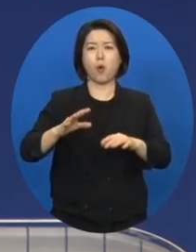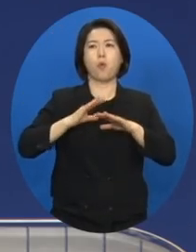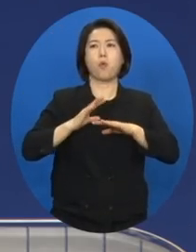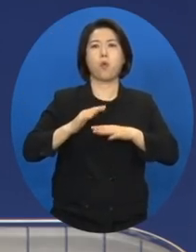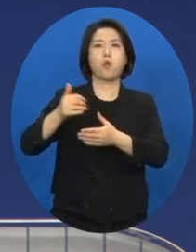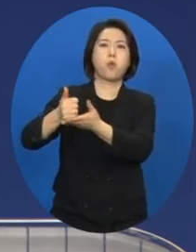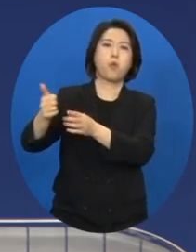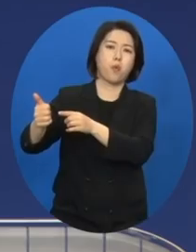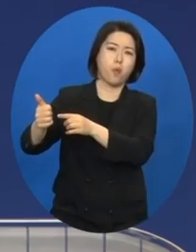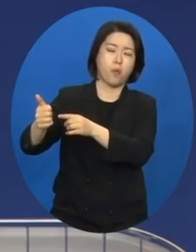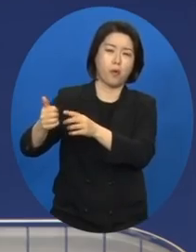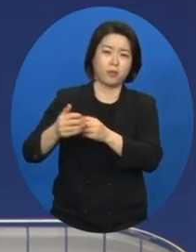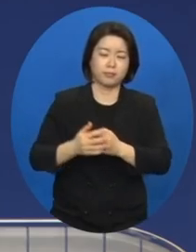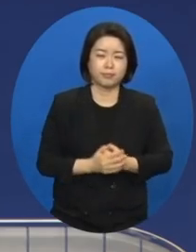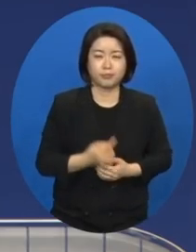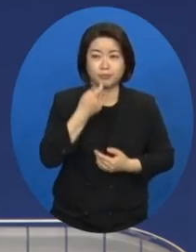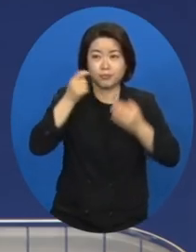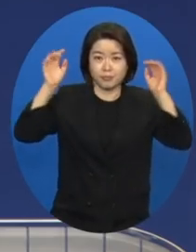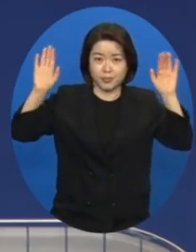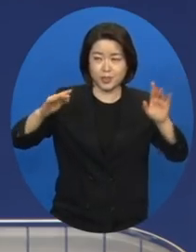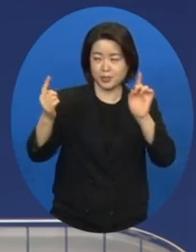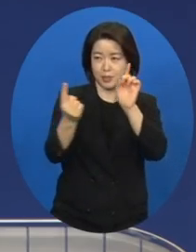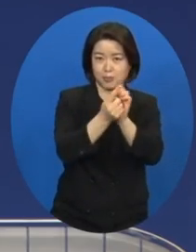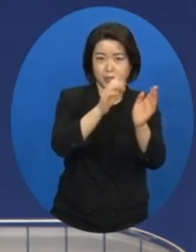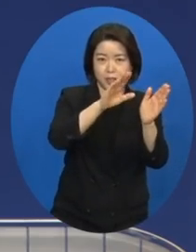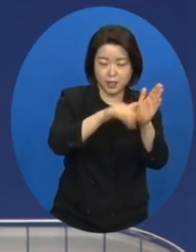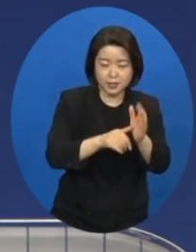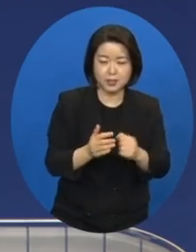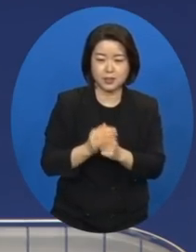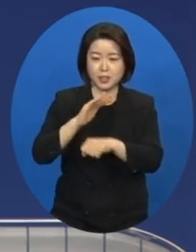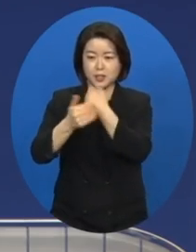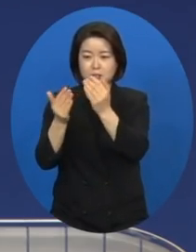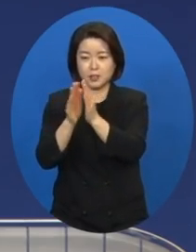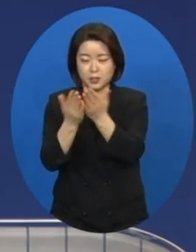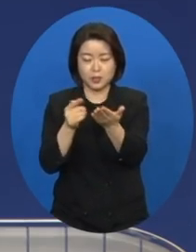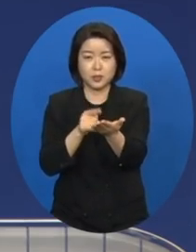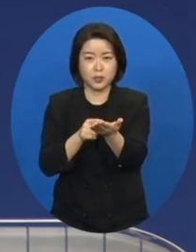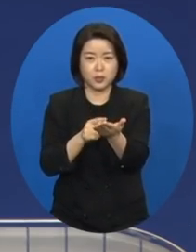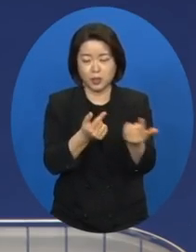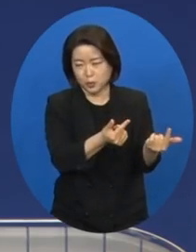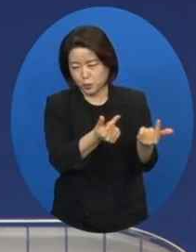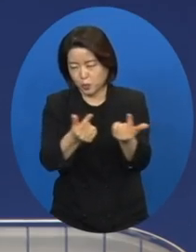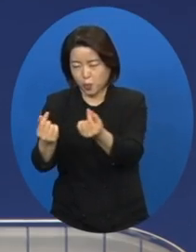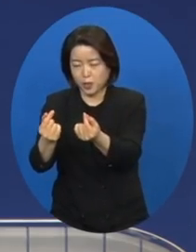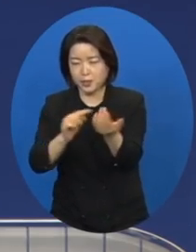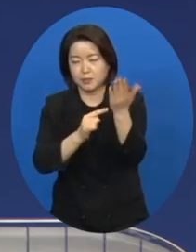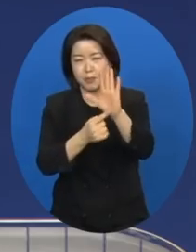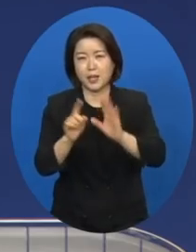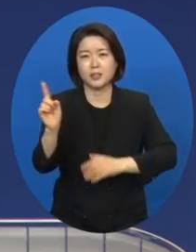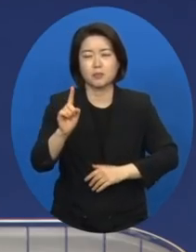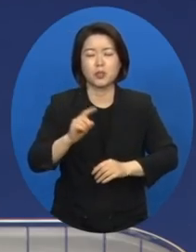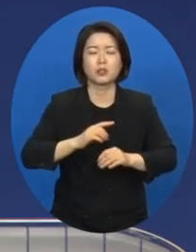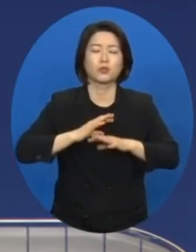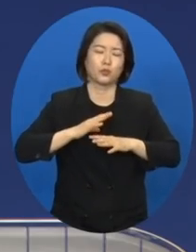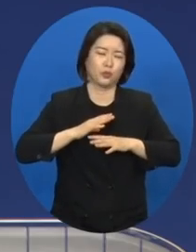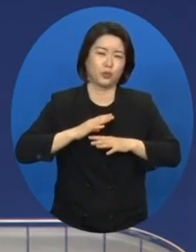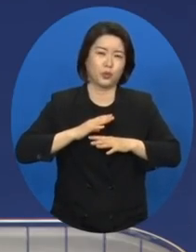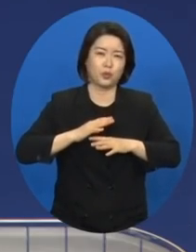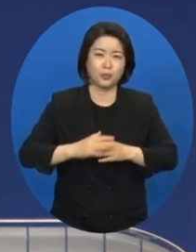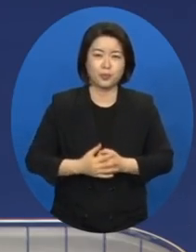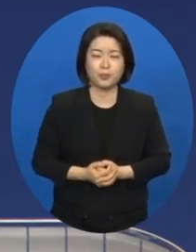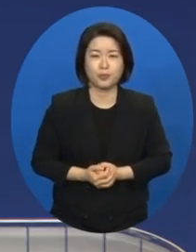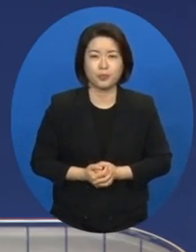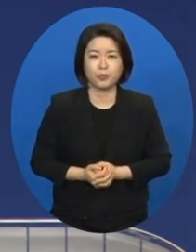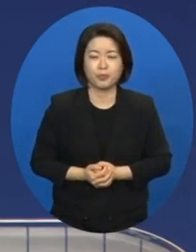하나님을 만났을 때에, 천사를 만났을 때에 성경의 공통적인 반응은 두려움이었다라는 겁니다.